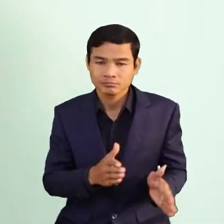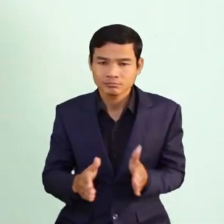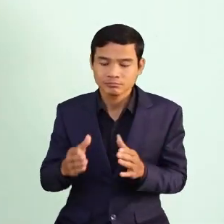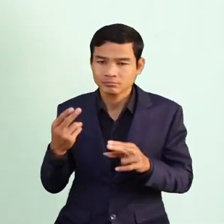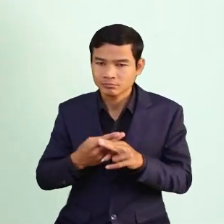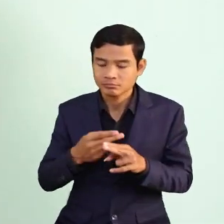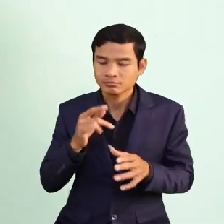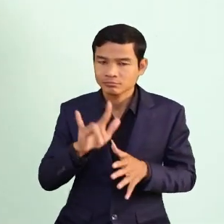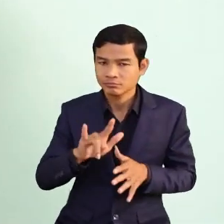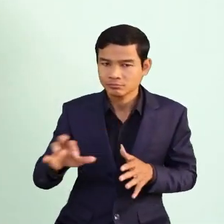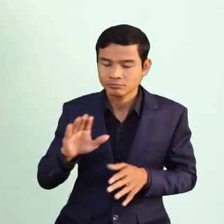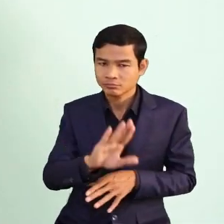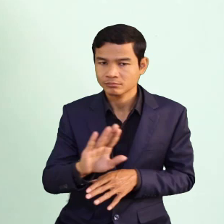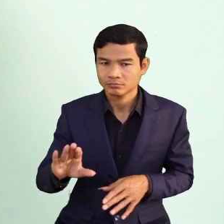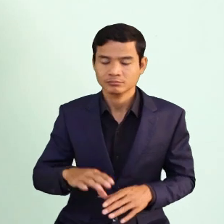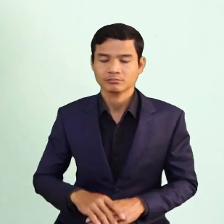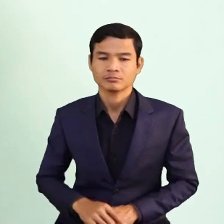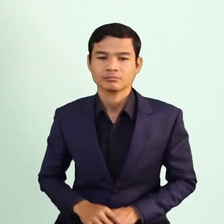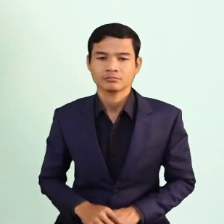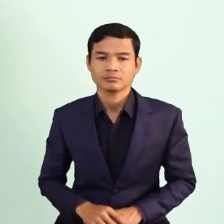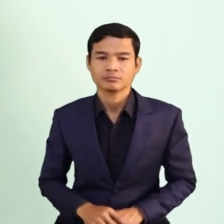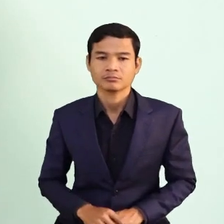អាន